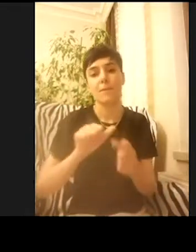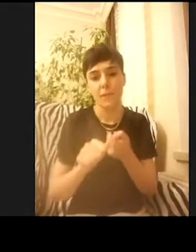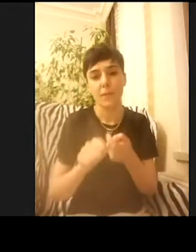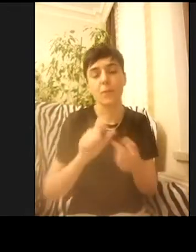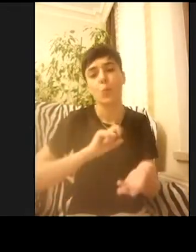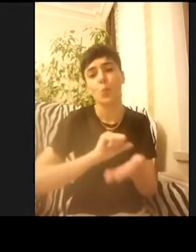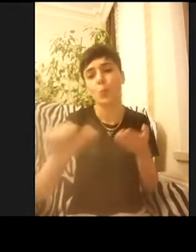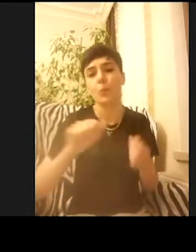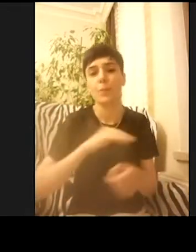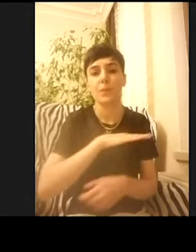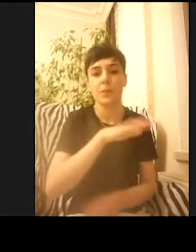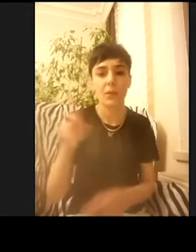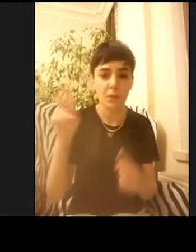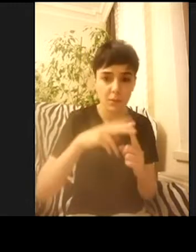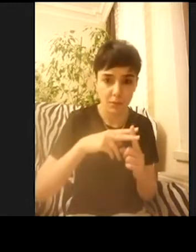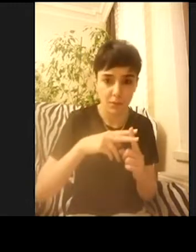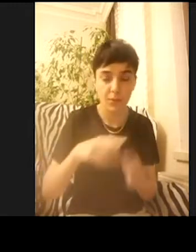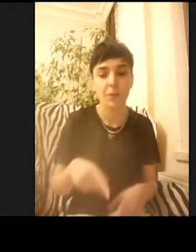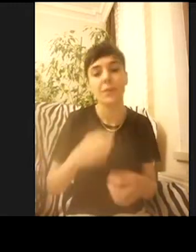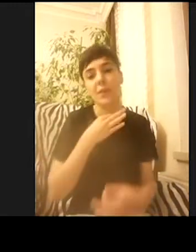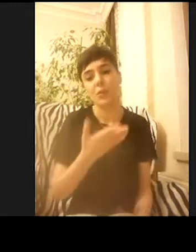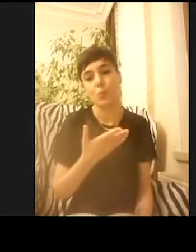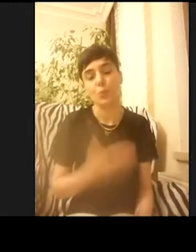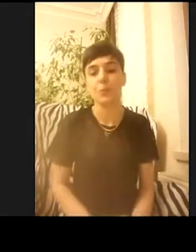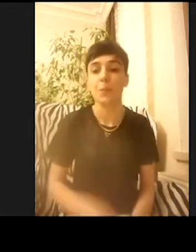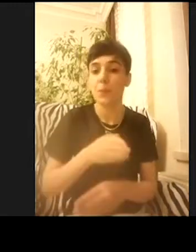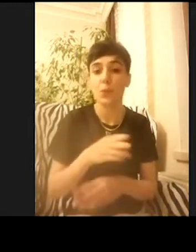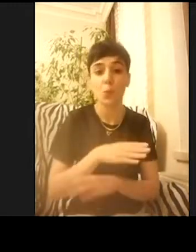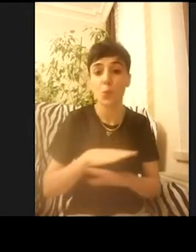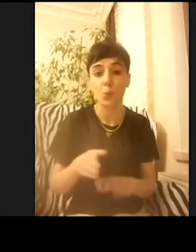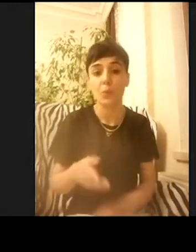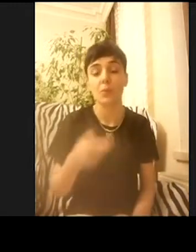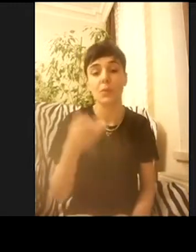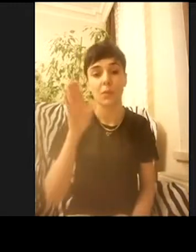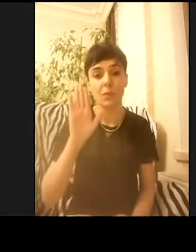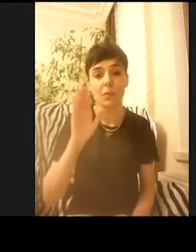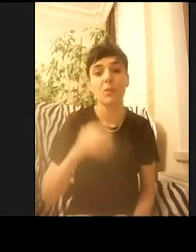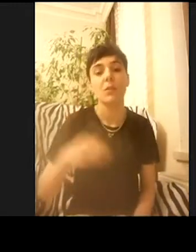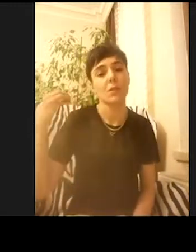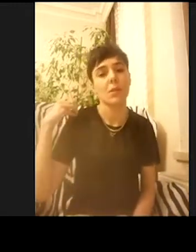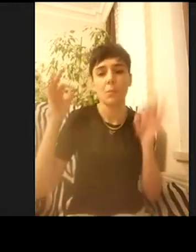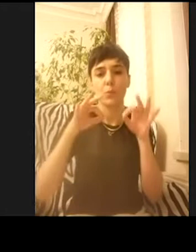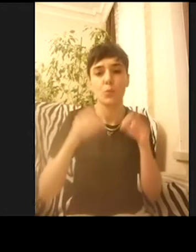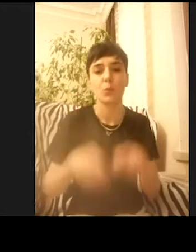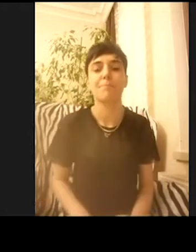ediyorum. Bugün bir son değil, asıl yeni başlıyoruz. Bizi takip etmeye devam edin.